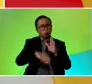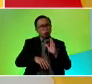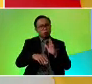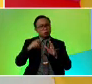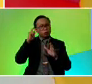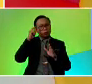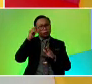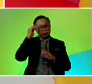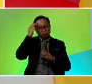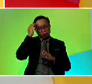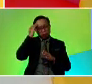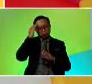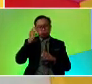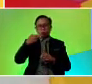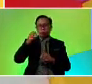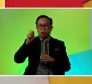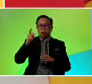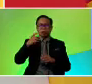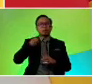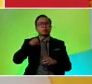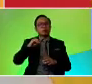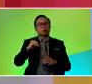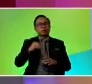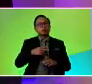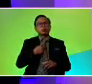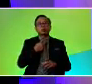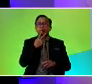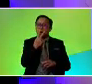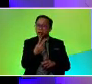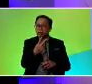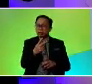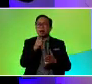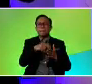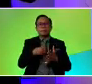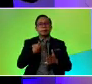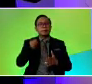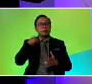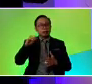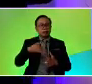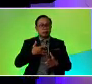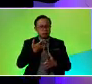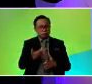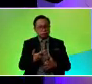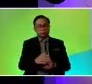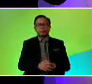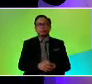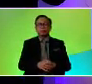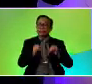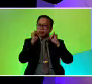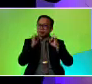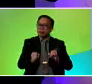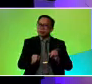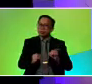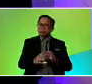hak mereka dan tak berani untuk menyurutkan perasaan oke apa yang saya beli rangkumkan ke sini individu